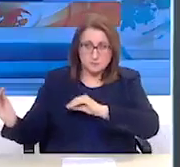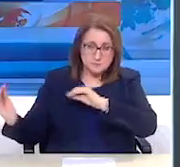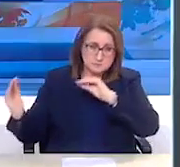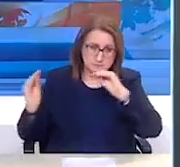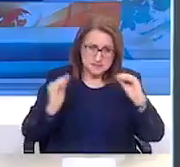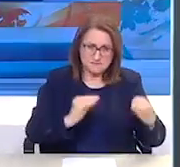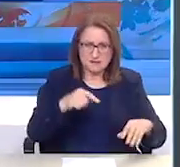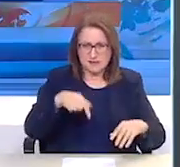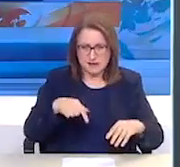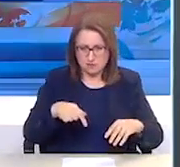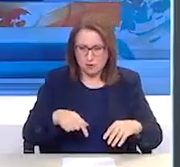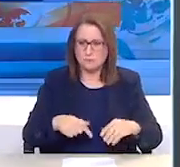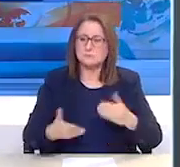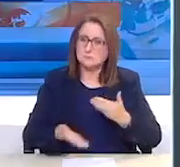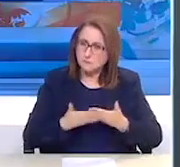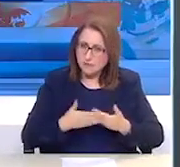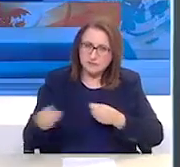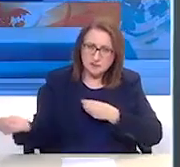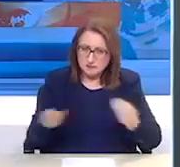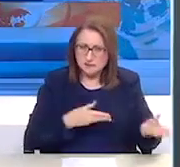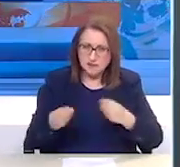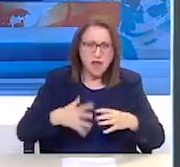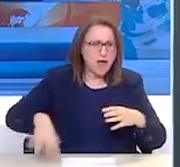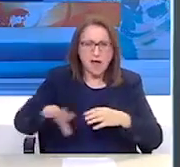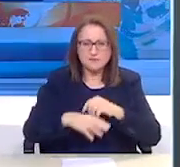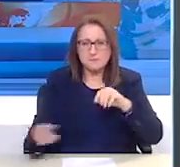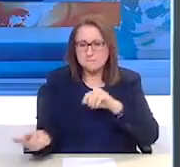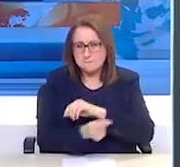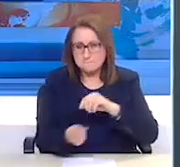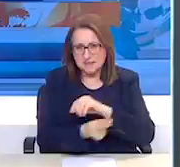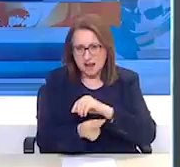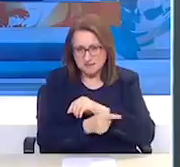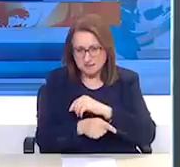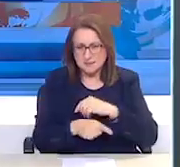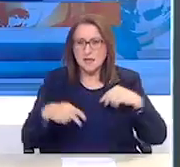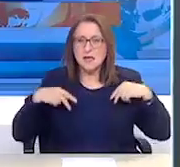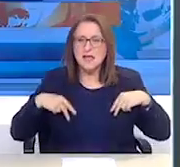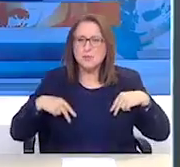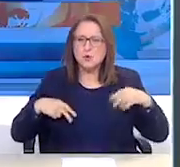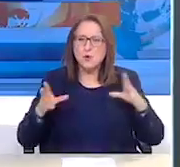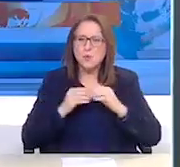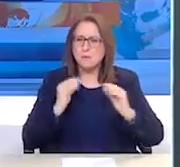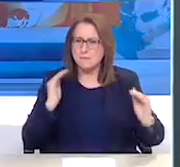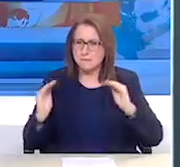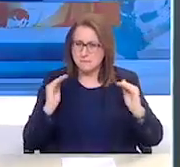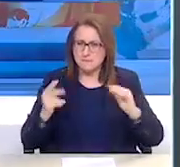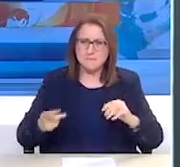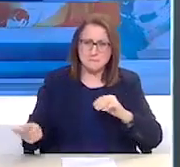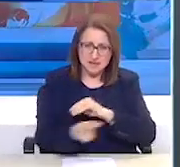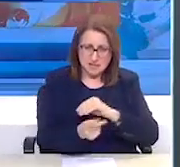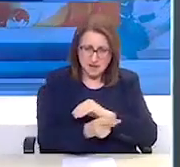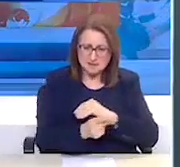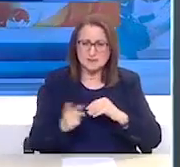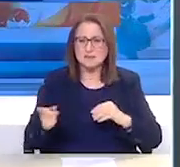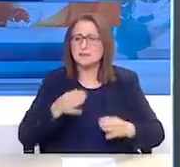εξαιρετικά συνεργάσιμοι. Το επιχειρησιακό σχέδιο του Υπουργείου Μετανάστευσης και Ασύλου με το Υπουργείο Υγείας περιλαμβάνει ειδικά μέτρα, όπως γνωρίζετε, και αναφέρθηκαν χτες